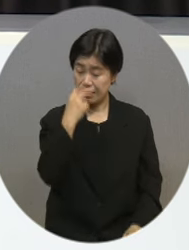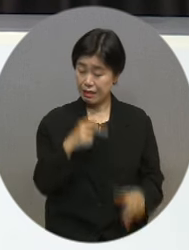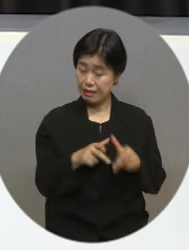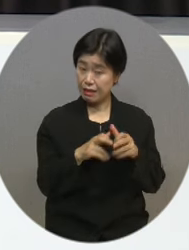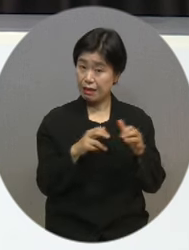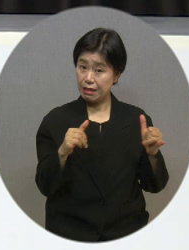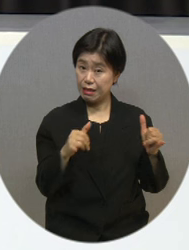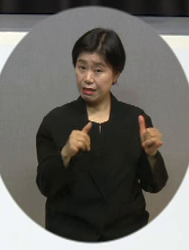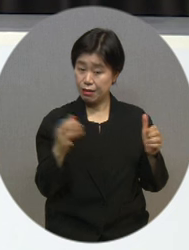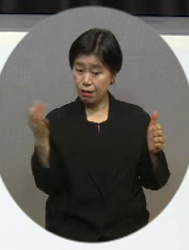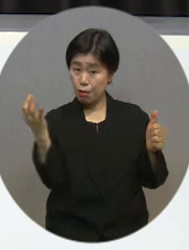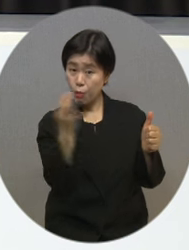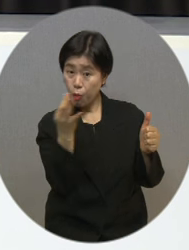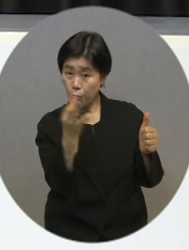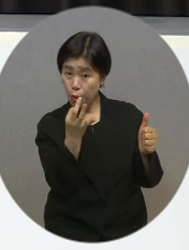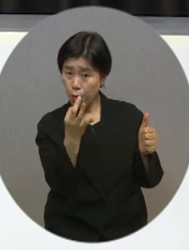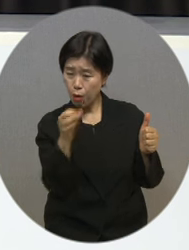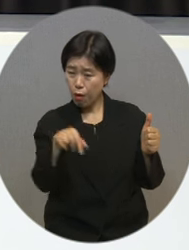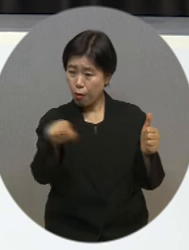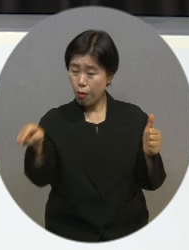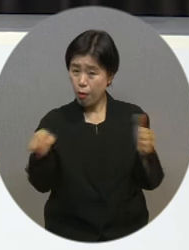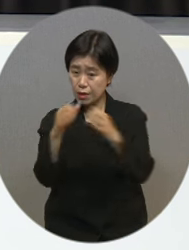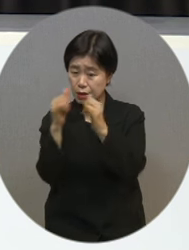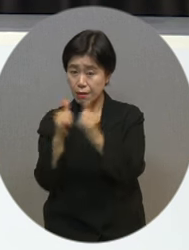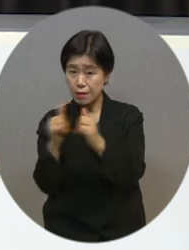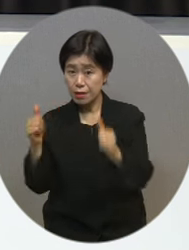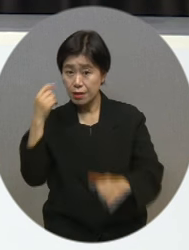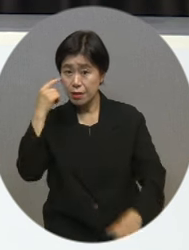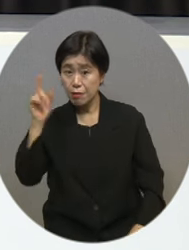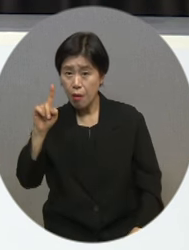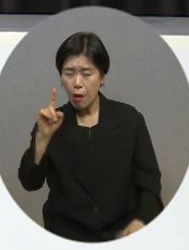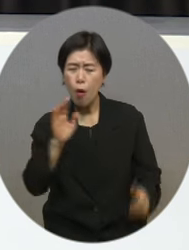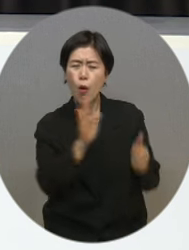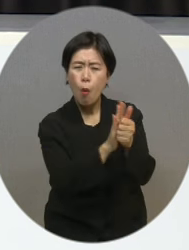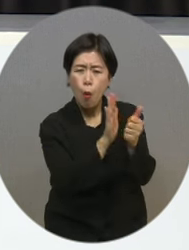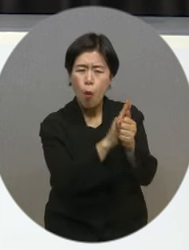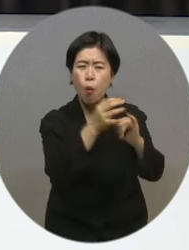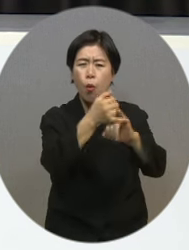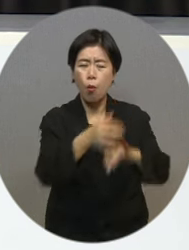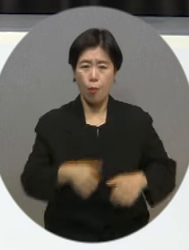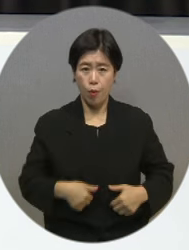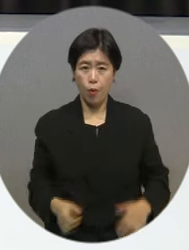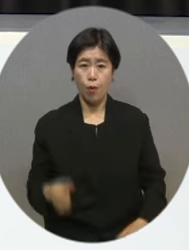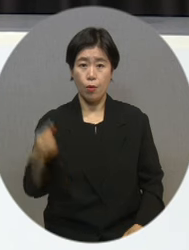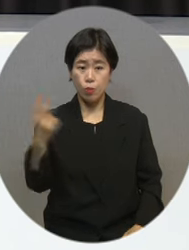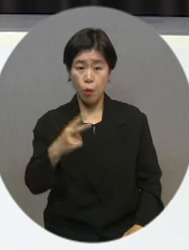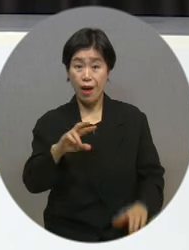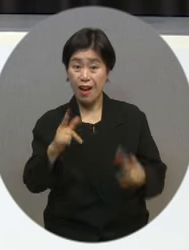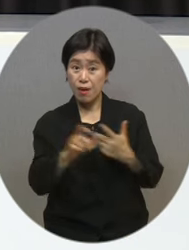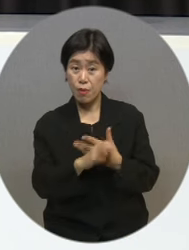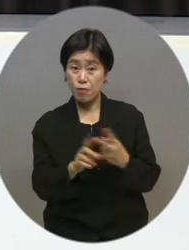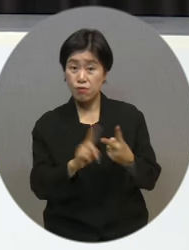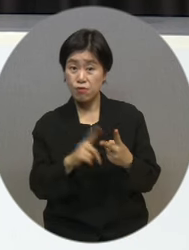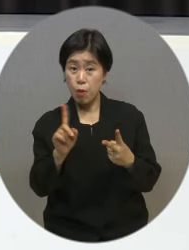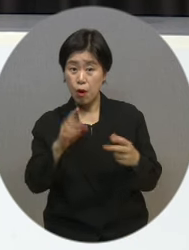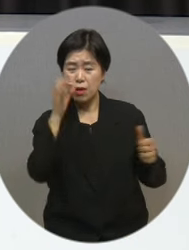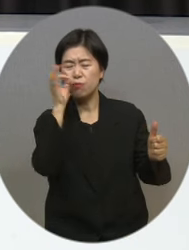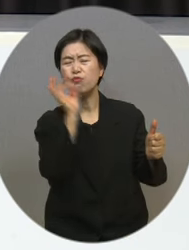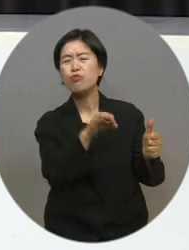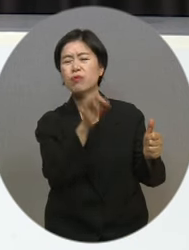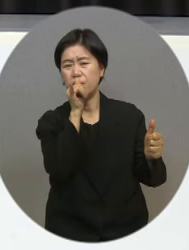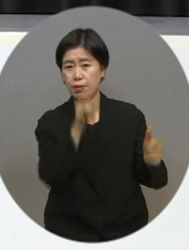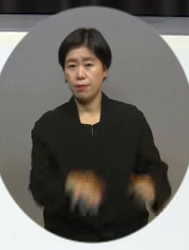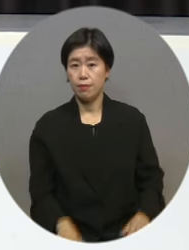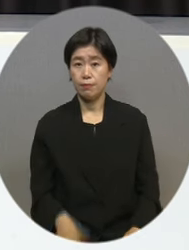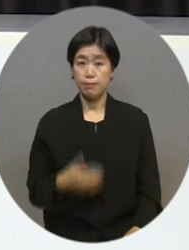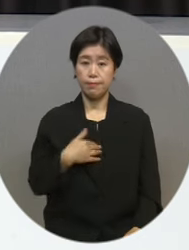너무 불쌍하게 생각하거나 네. 또 일방적으로 막 도와주려고 하니까 제가 아무 말을 안 하고 있으면 금방 아나운서님 말씀하신